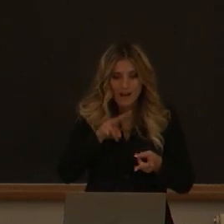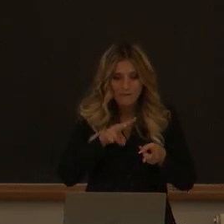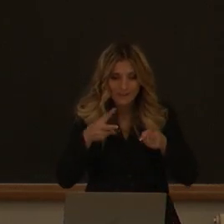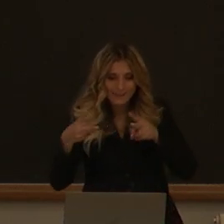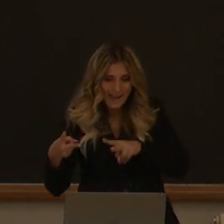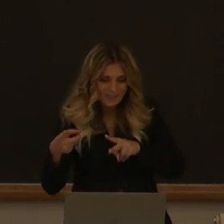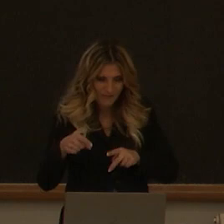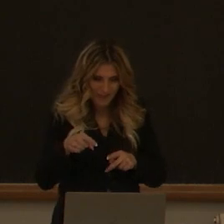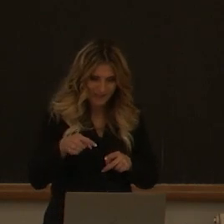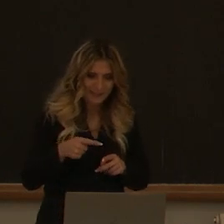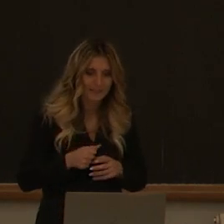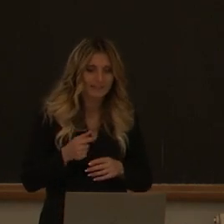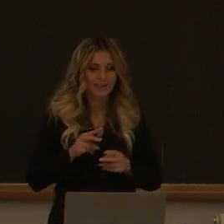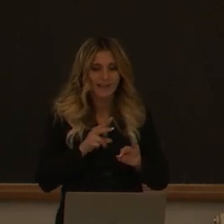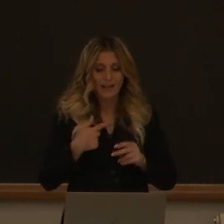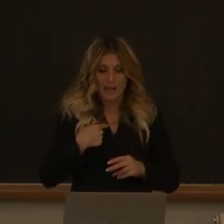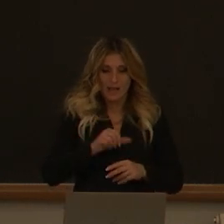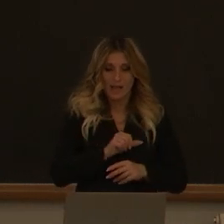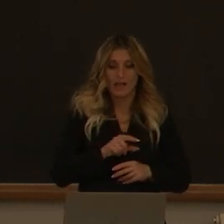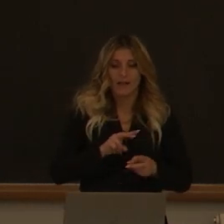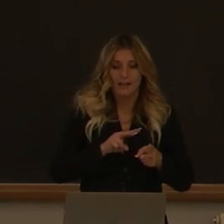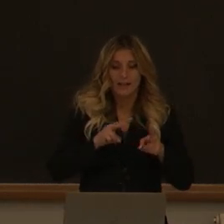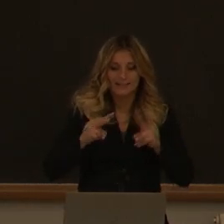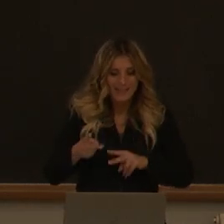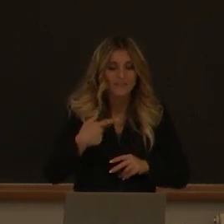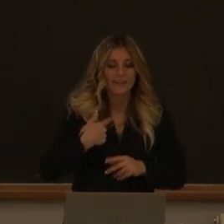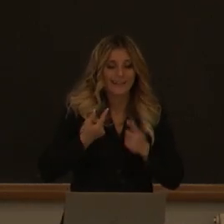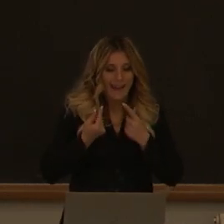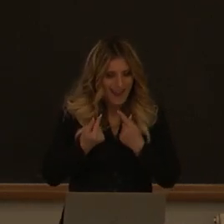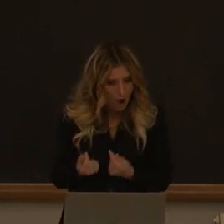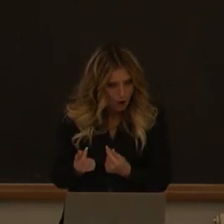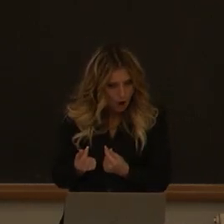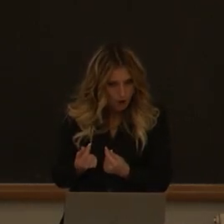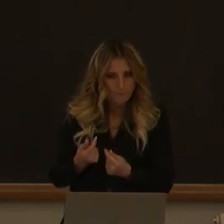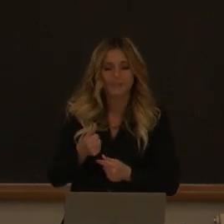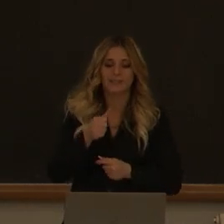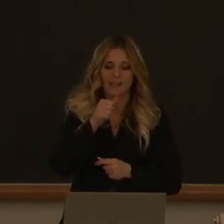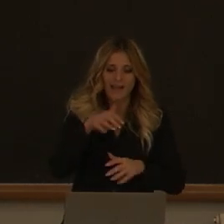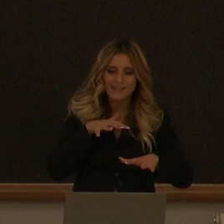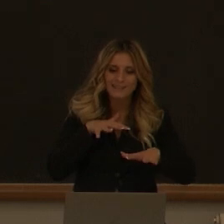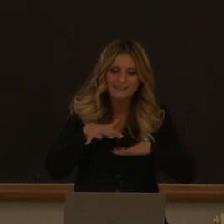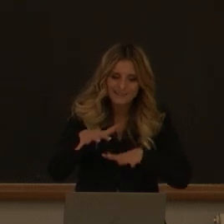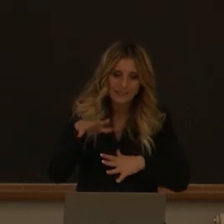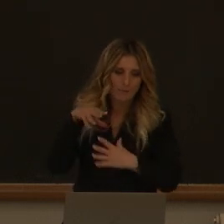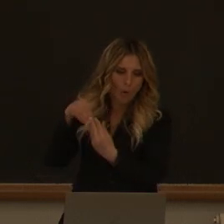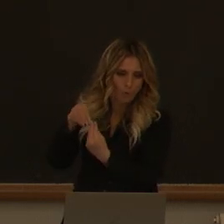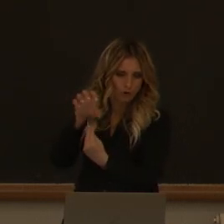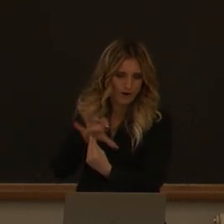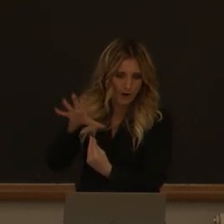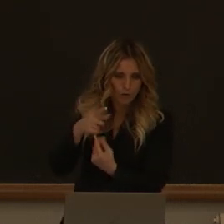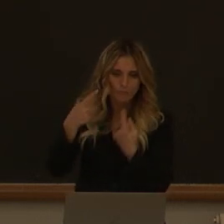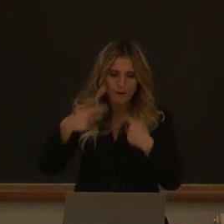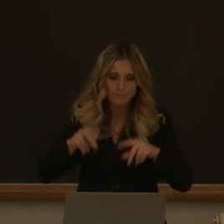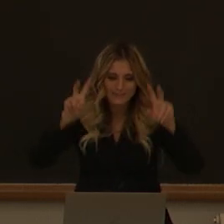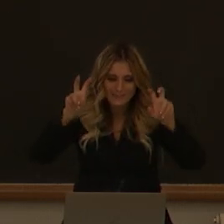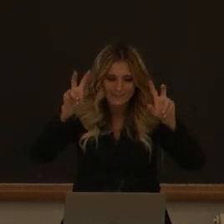pratica e nelle politiche europee in primis e poi nell'economia e nel sistema dell'Unione Europea quelli che sono questi